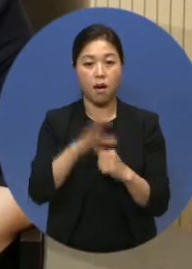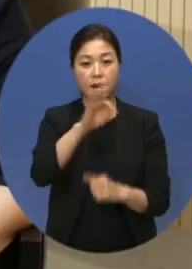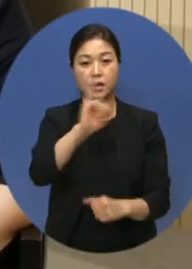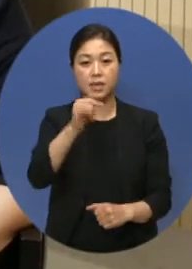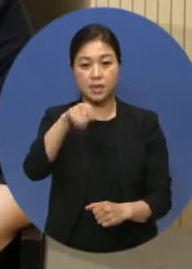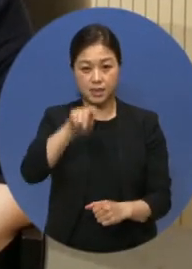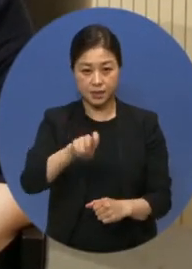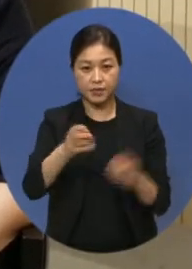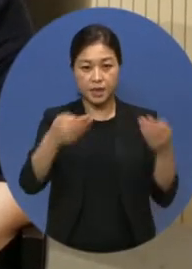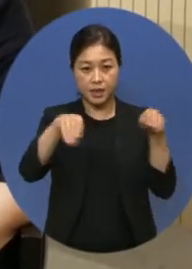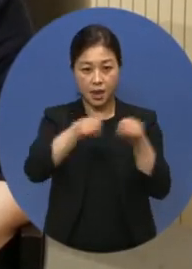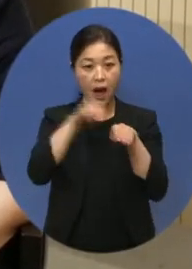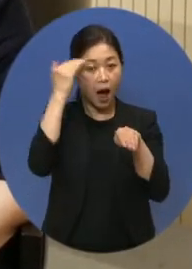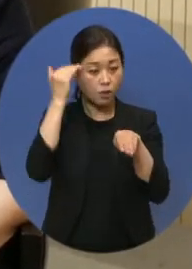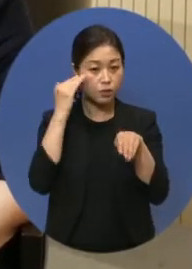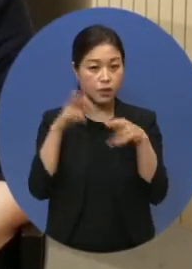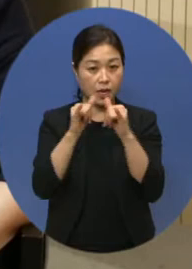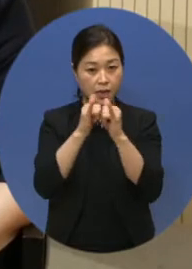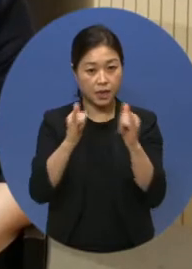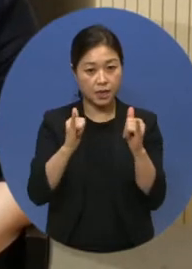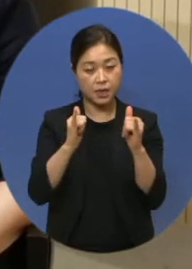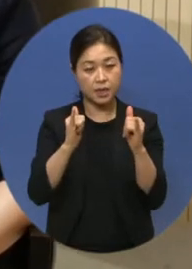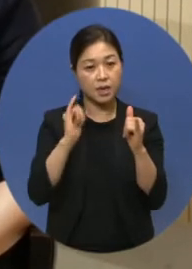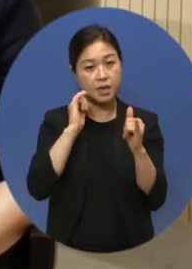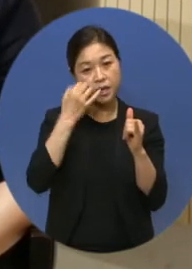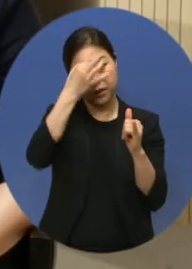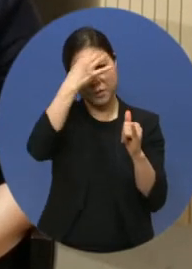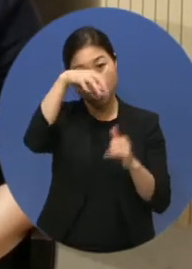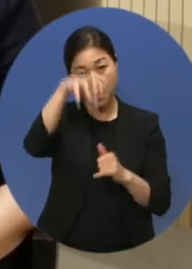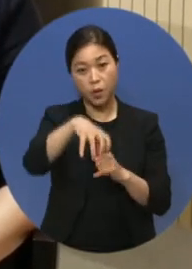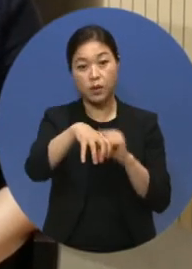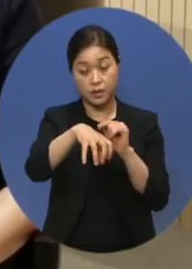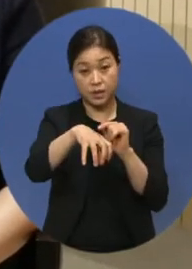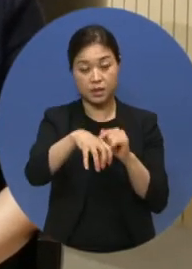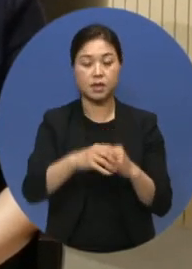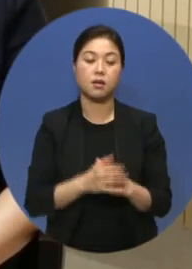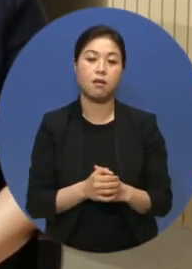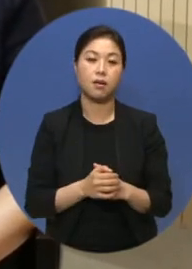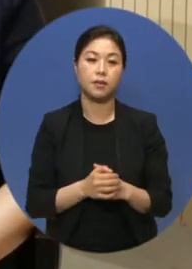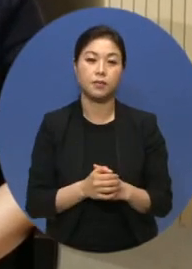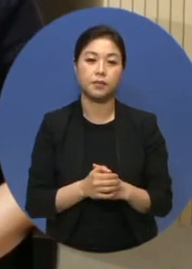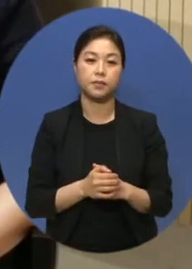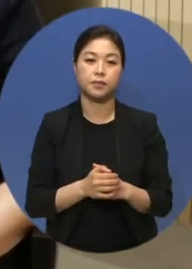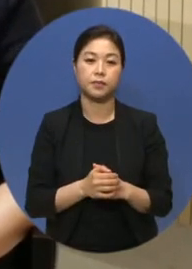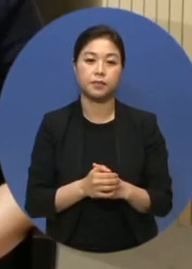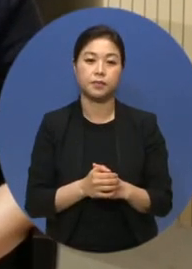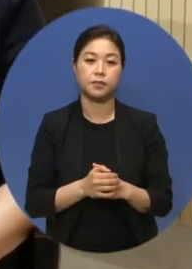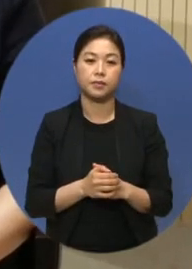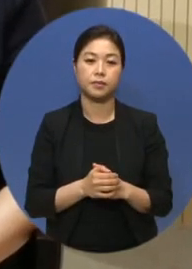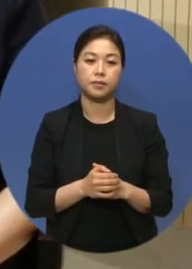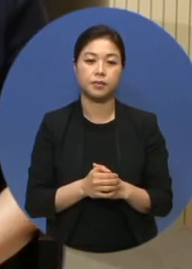이염센터에서 한국 장애인 예술원이죠. 한국 장애인 예술원에서